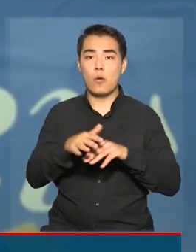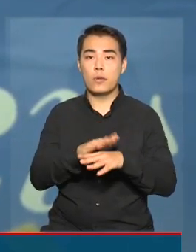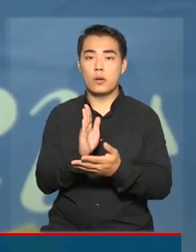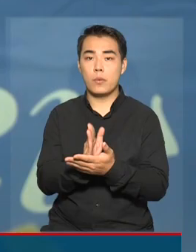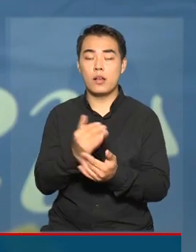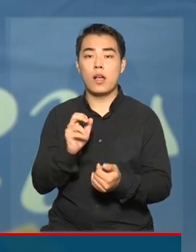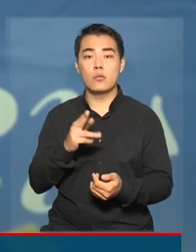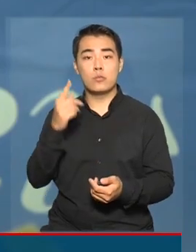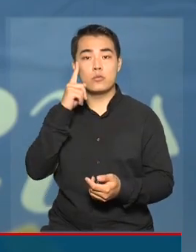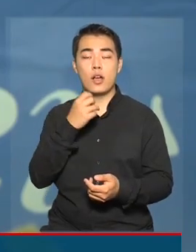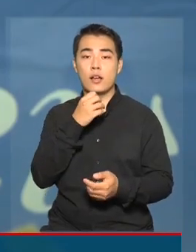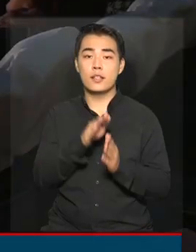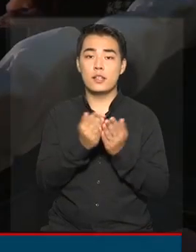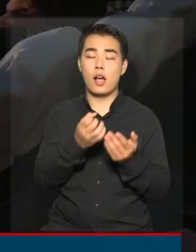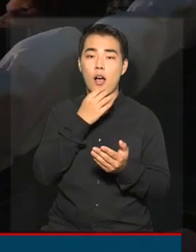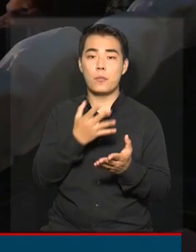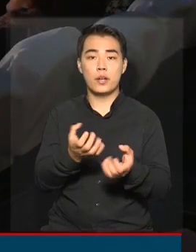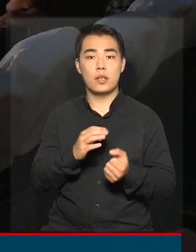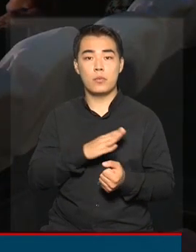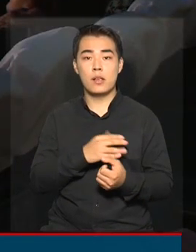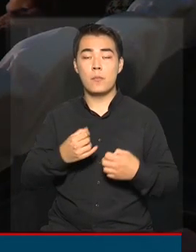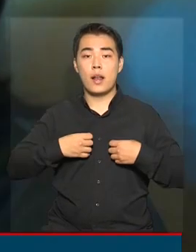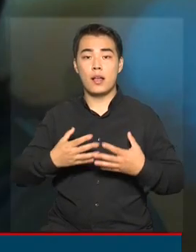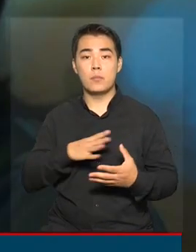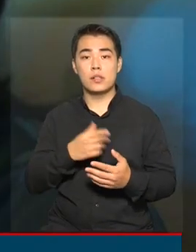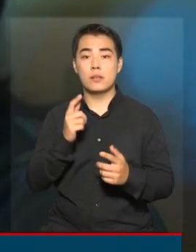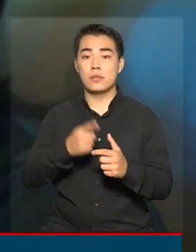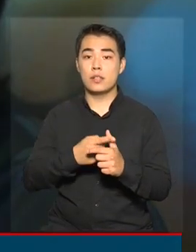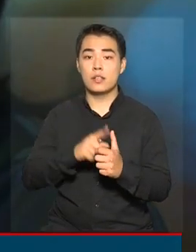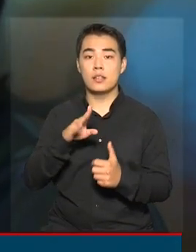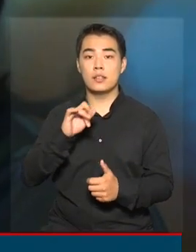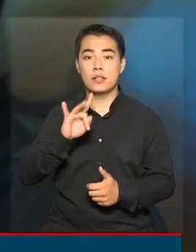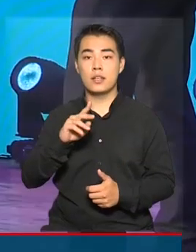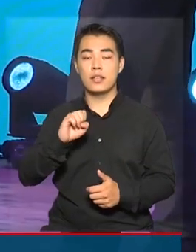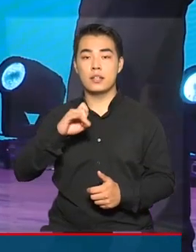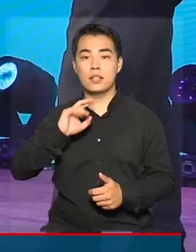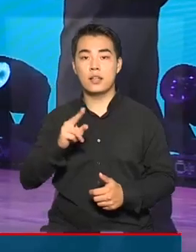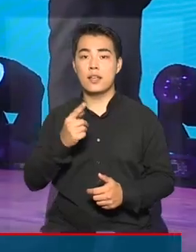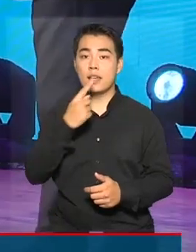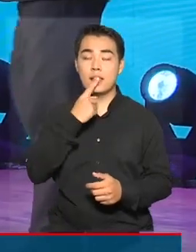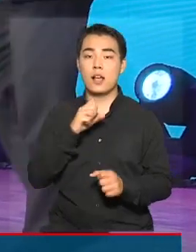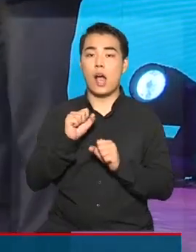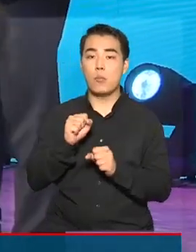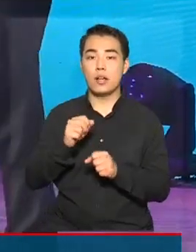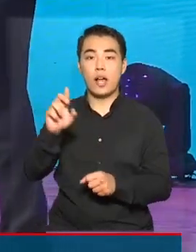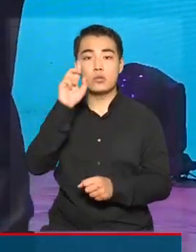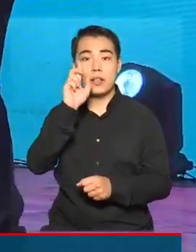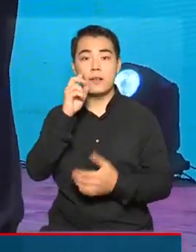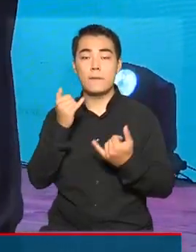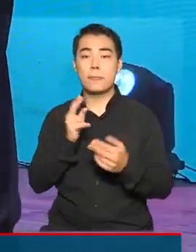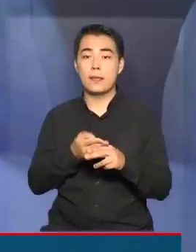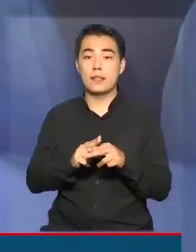Как мне кажется, книга была хорошо принята. Мероприятие прошло под девизом «Тель ельдек тентрега» – «Язык – опора государства». Ведь